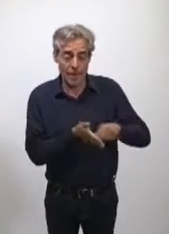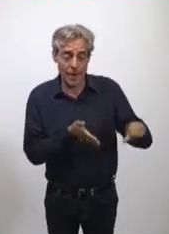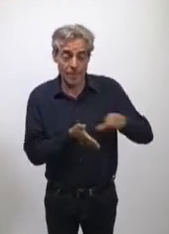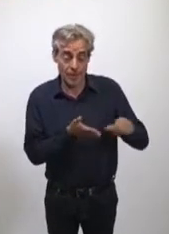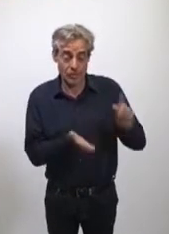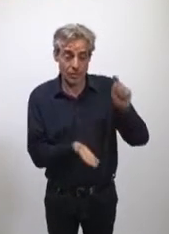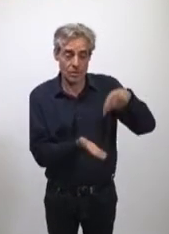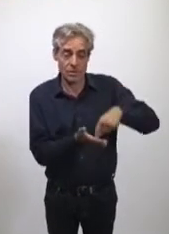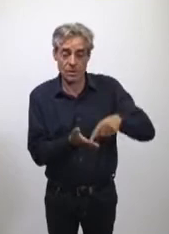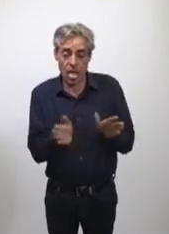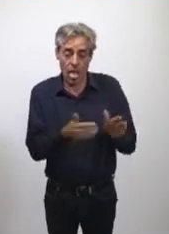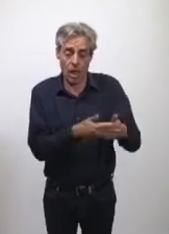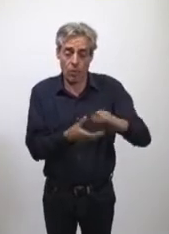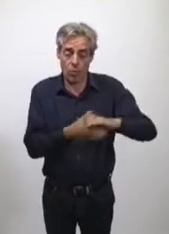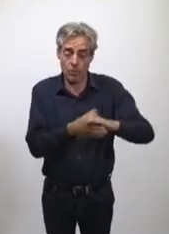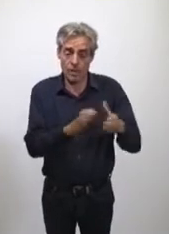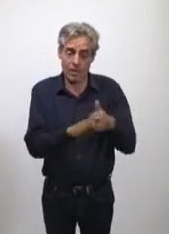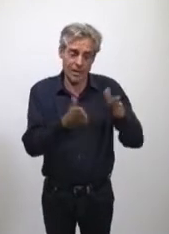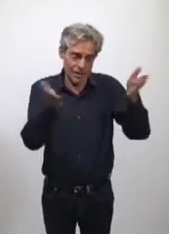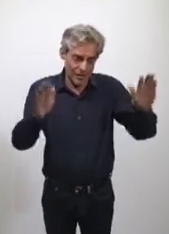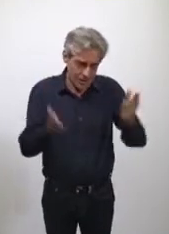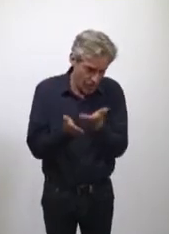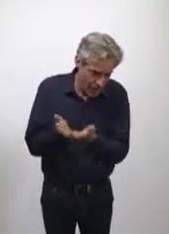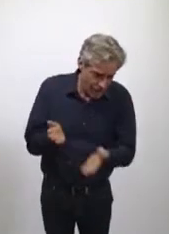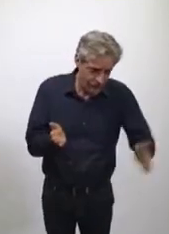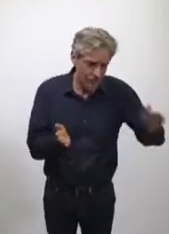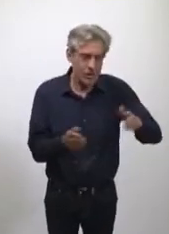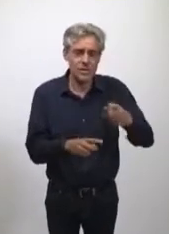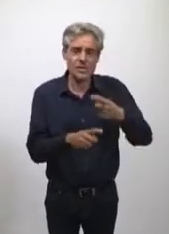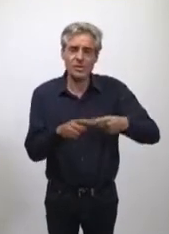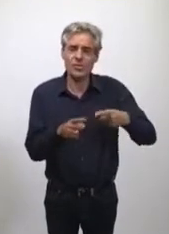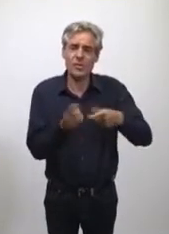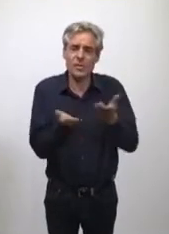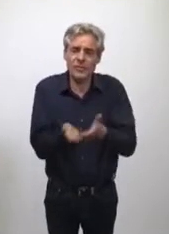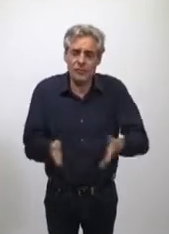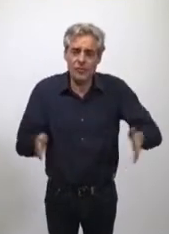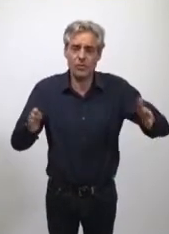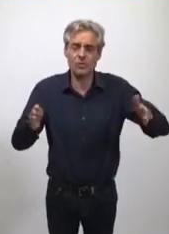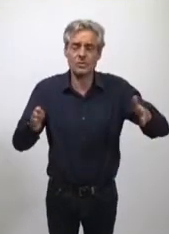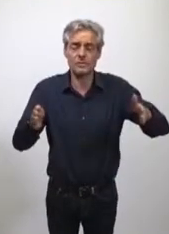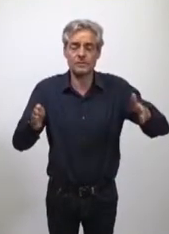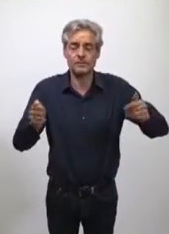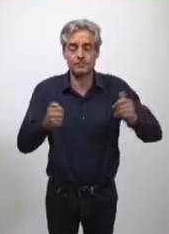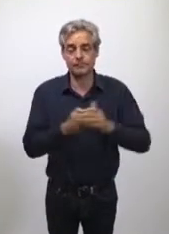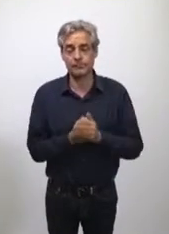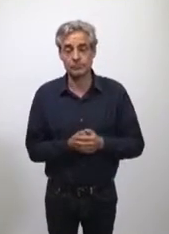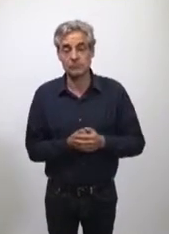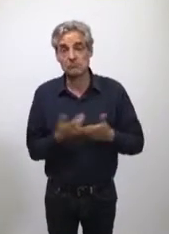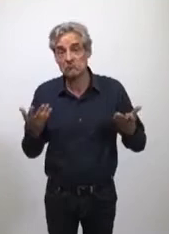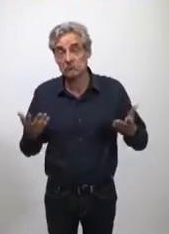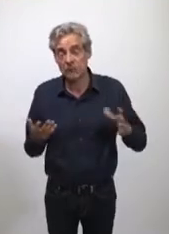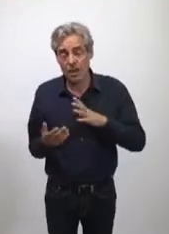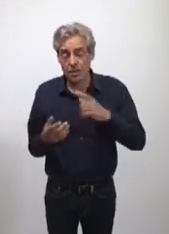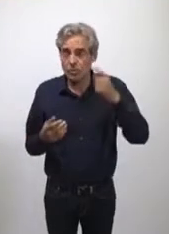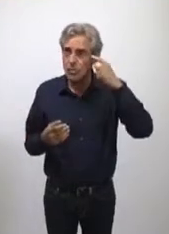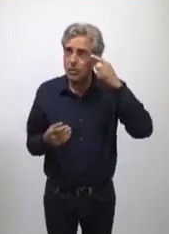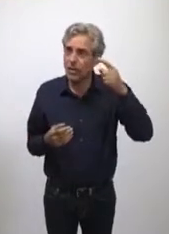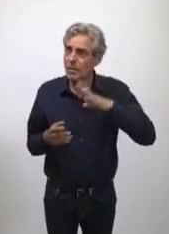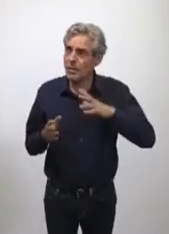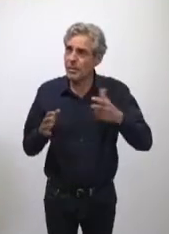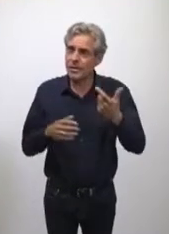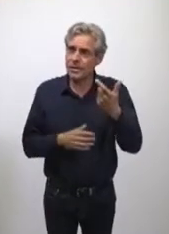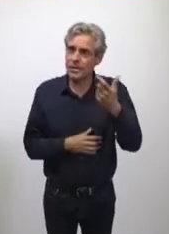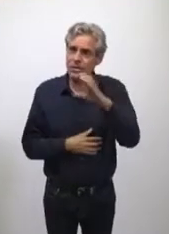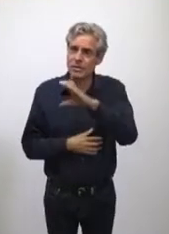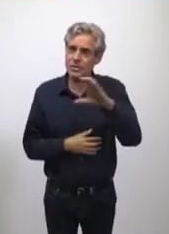très encaissé puisque c'est dans la fosse des grands hommes, c'est une demi-fosse des grands hommes. Il y a, de mémoire, c'est de l'ordre de 100